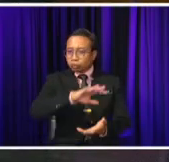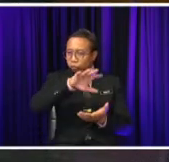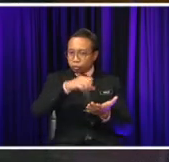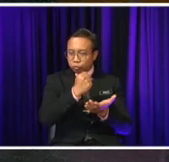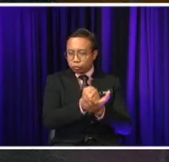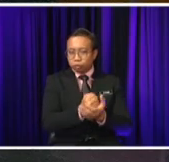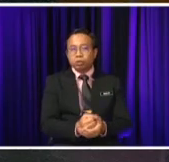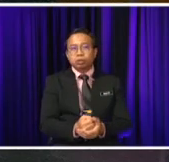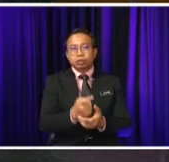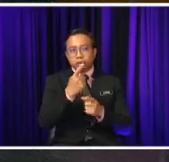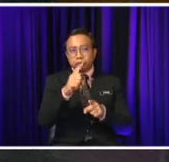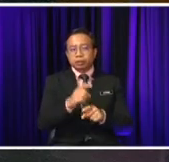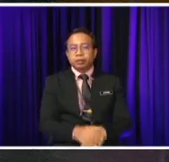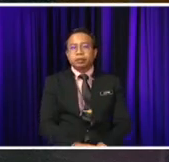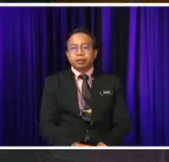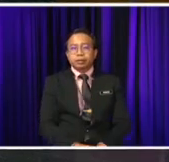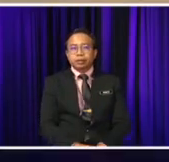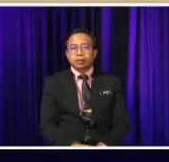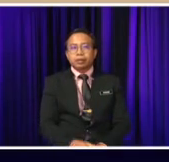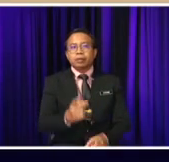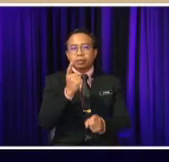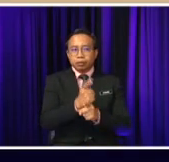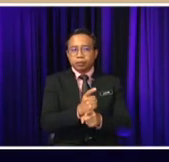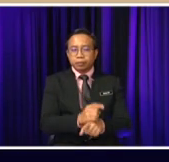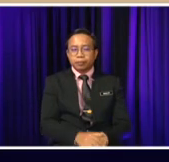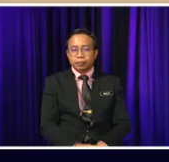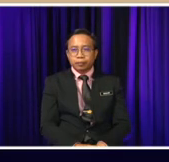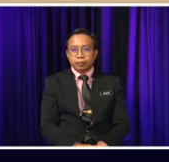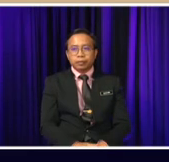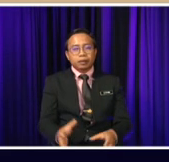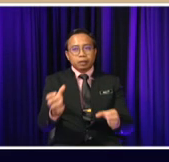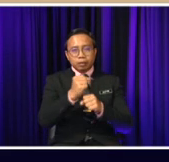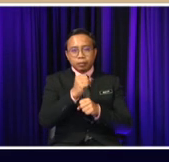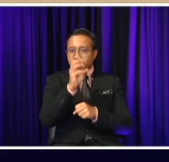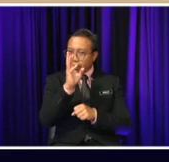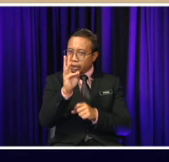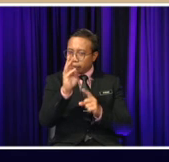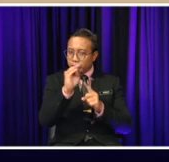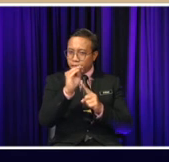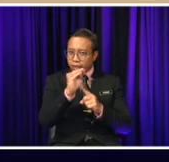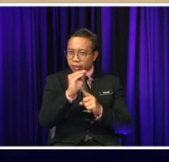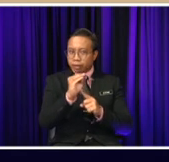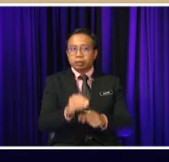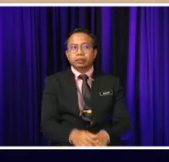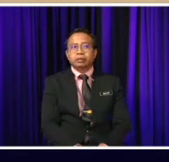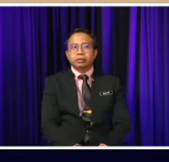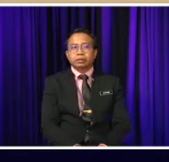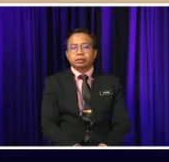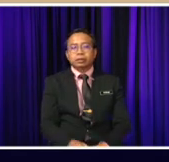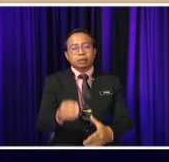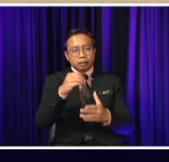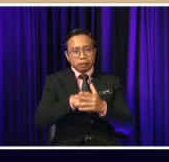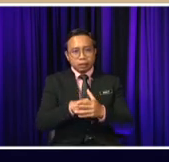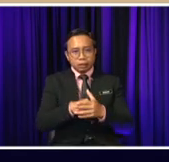dengan jawaban saya Yes hampir sama dan akhirnya mendapat 6 markah dalam